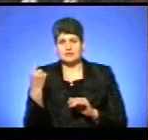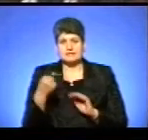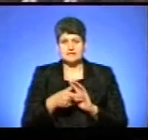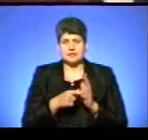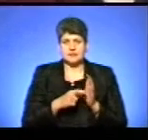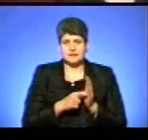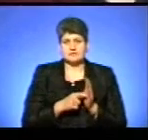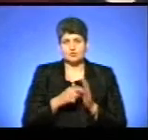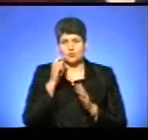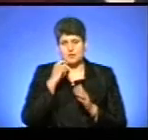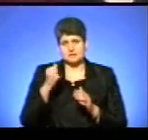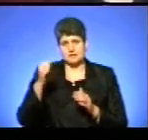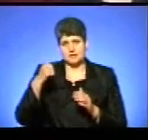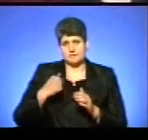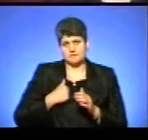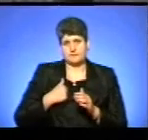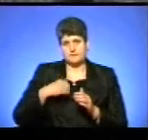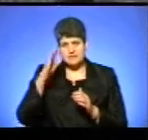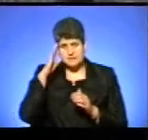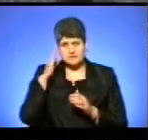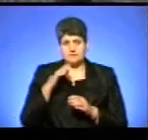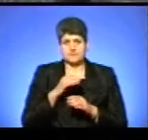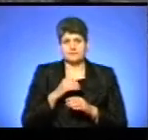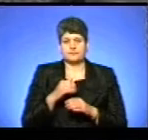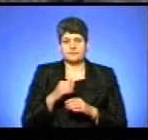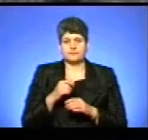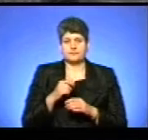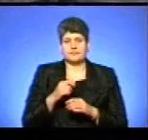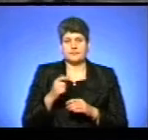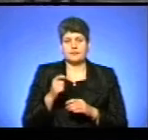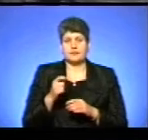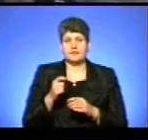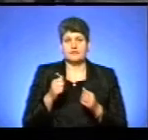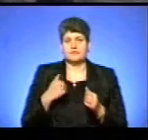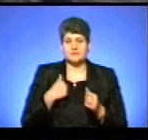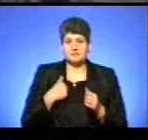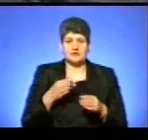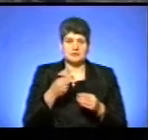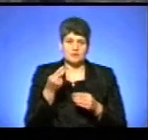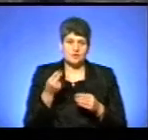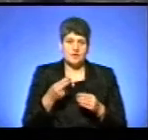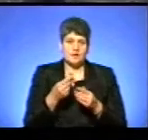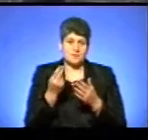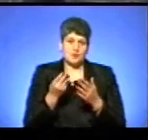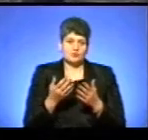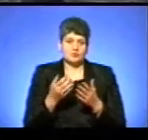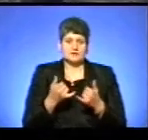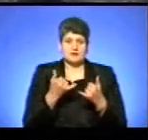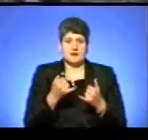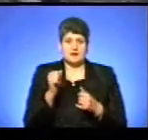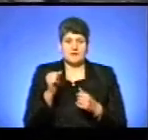українським бійцям на передову. Я намалювала малюнок для воїнів АТО, тому що